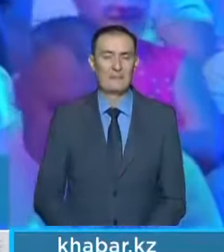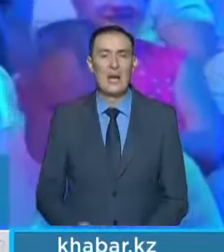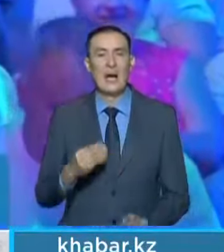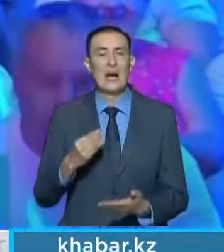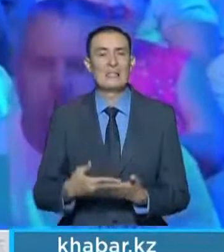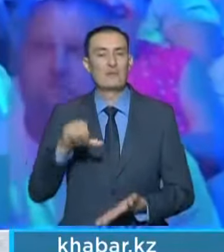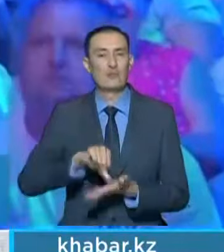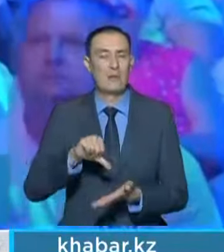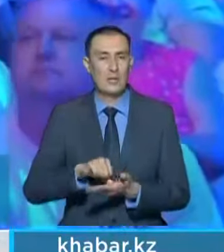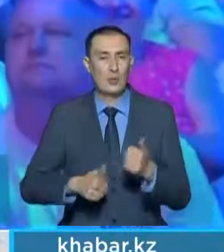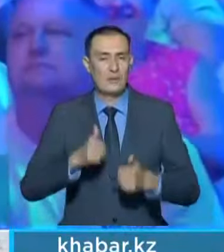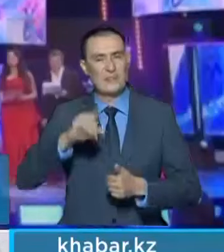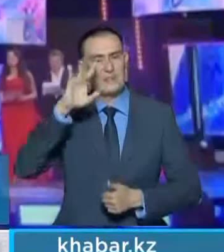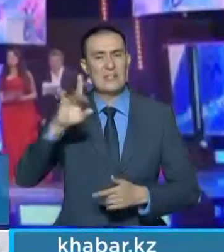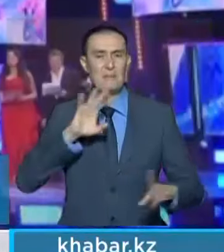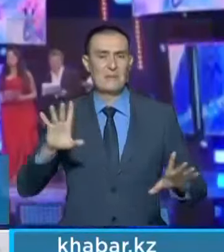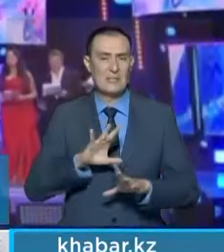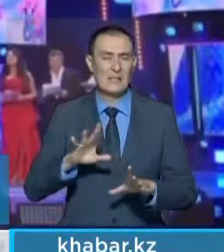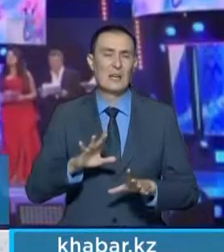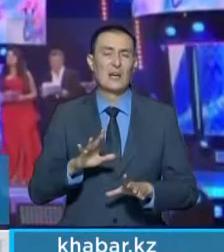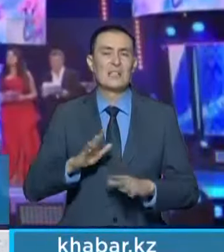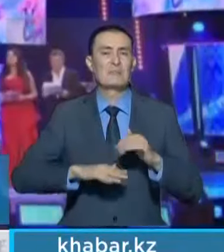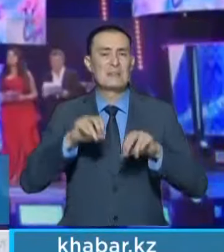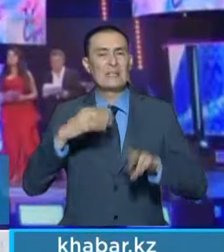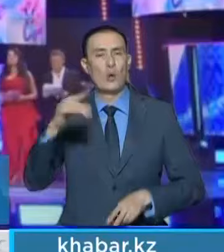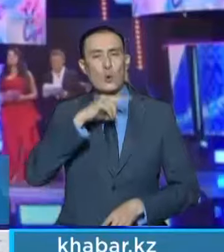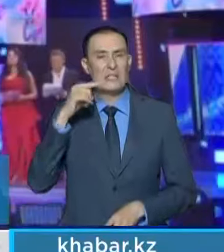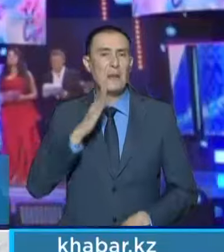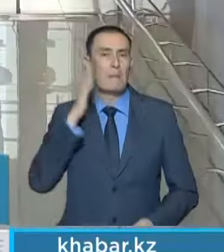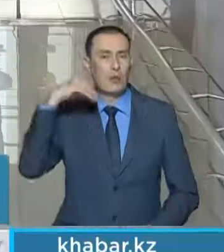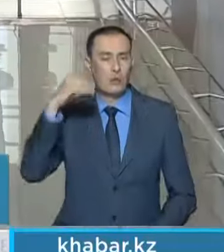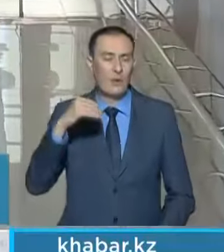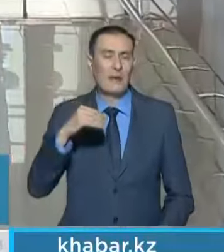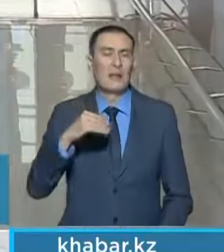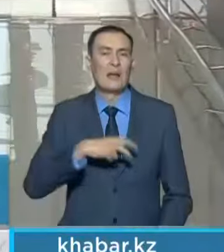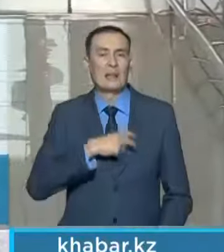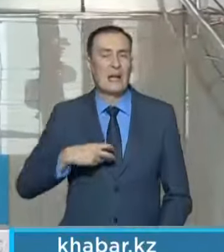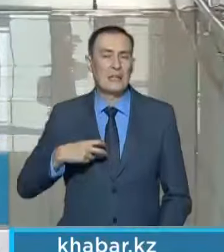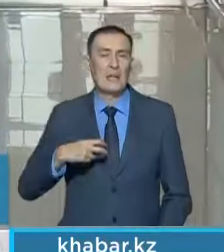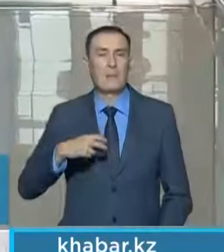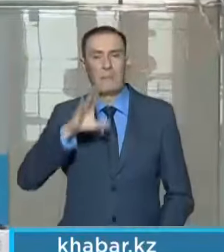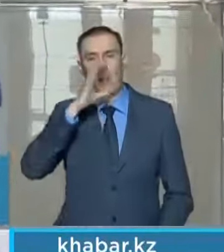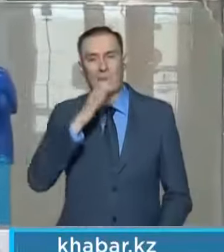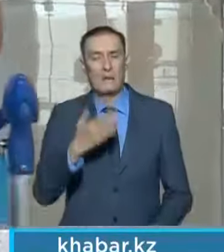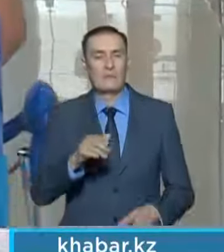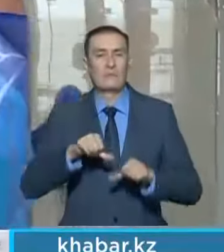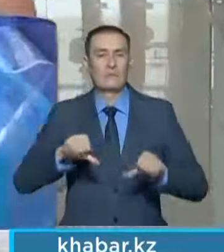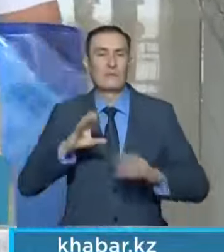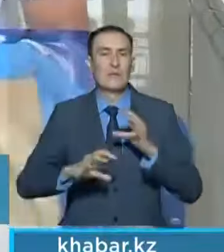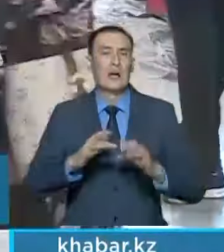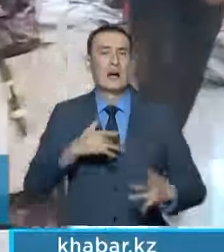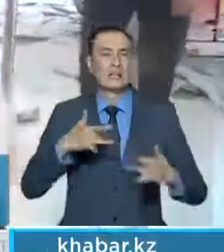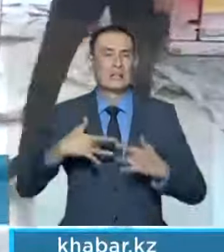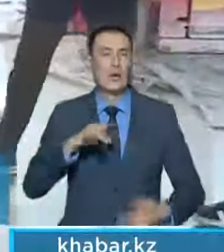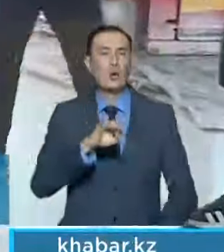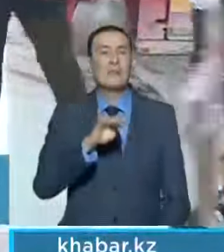Оценивали выступления конкурсантов известные певцы, продюсеры из России, Молдовы, Мексики, Дании и Болгарии. Международное жюри в этом году возглавила народная